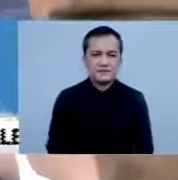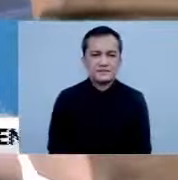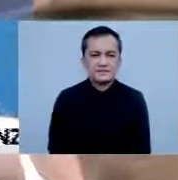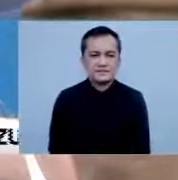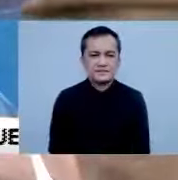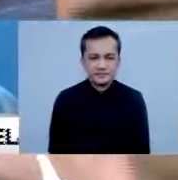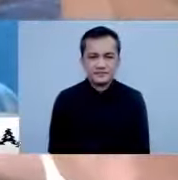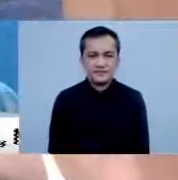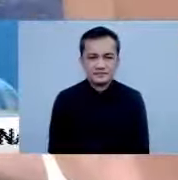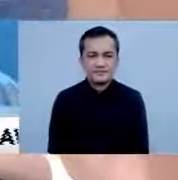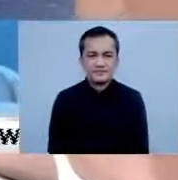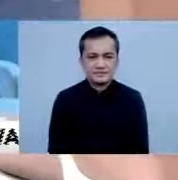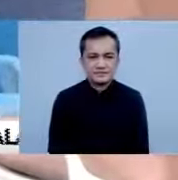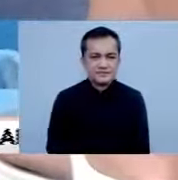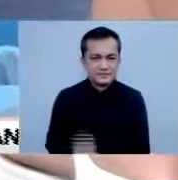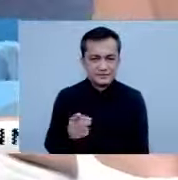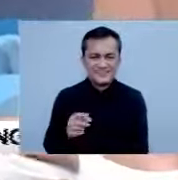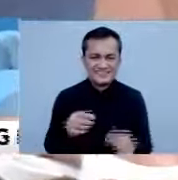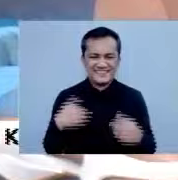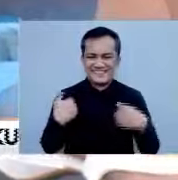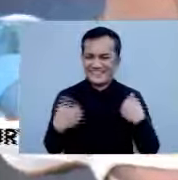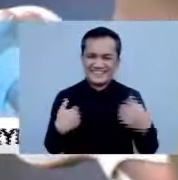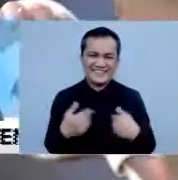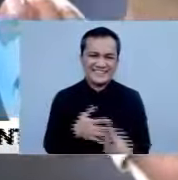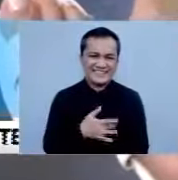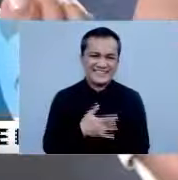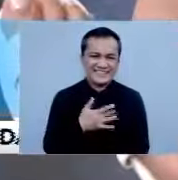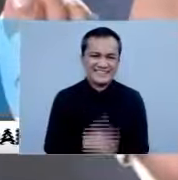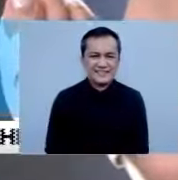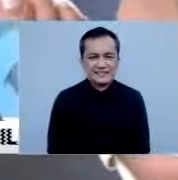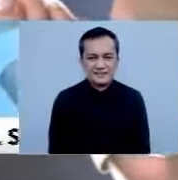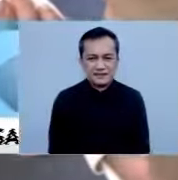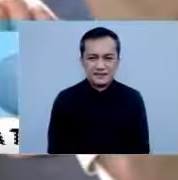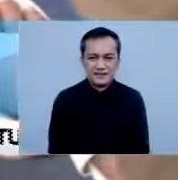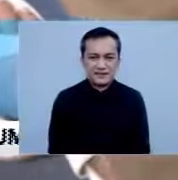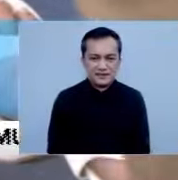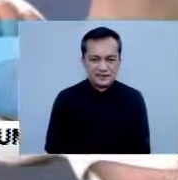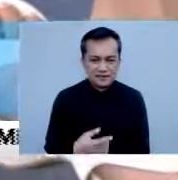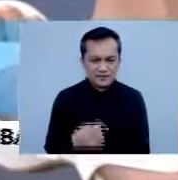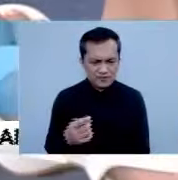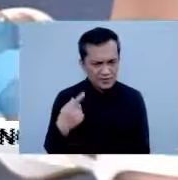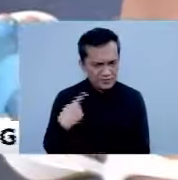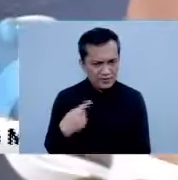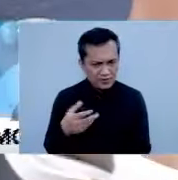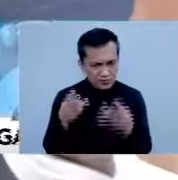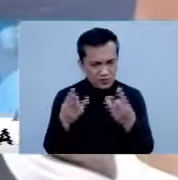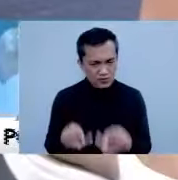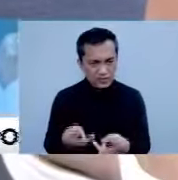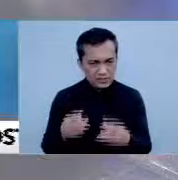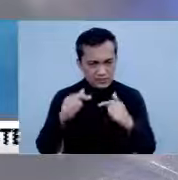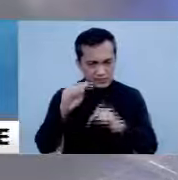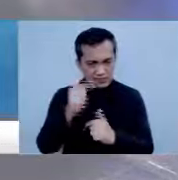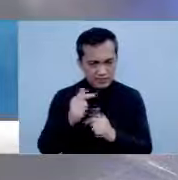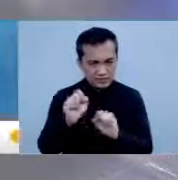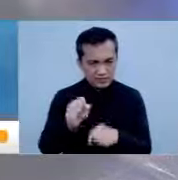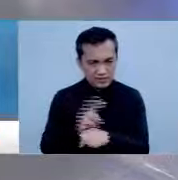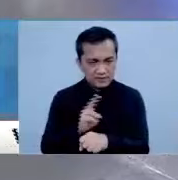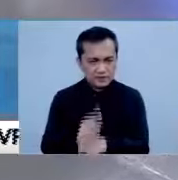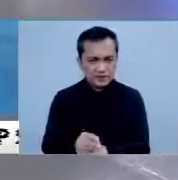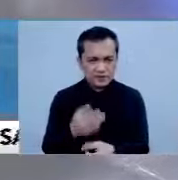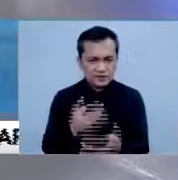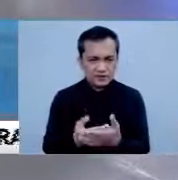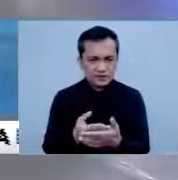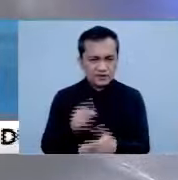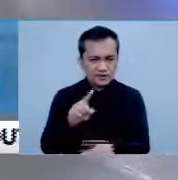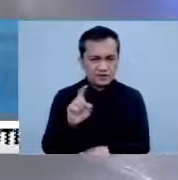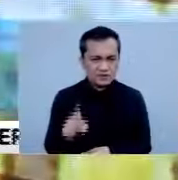natin mga bata. And I'm curious, meron po ba itong weight limit sa pwedeng gumamit? Oh, good question, yeah.